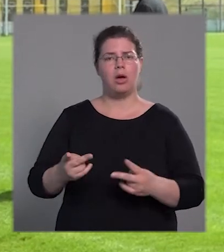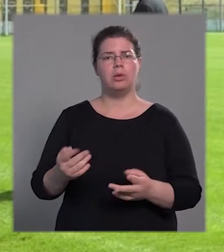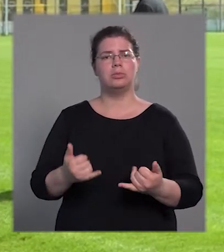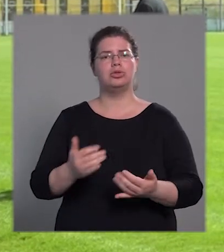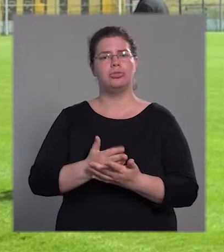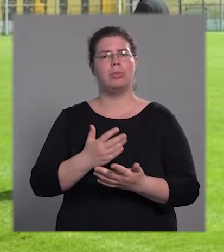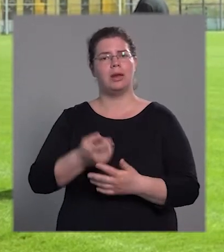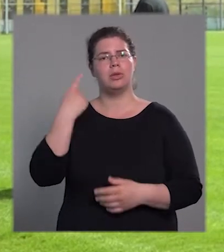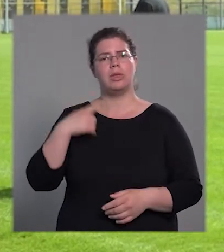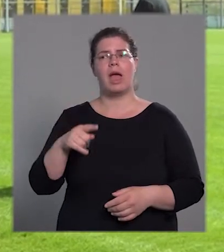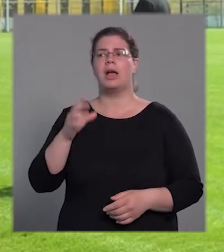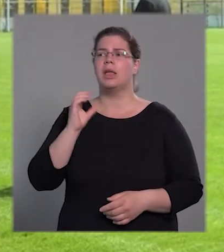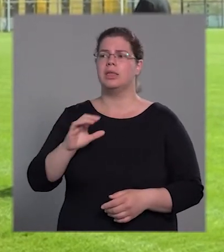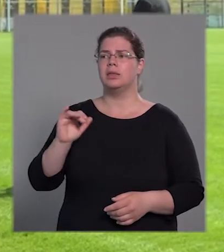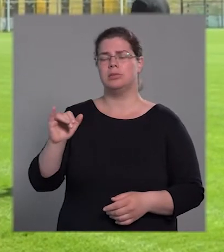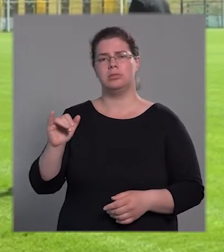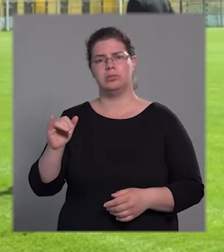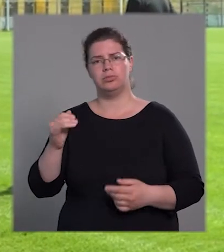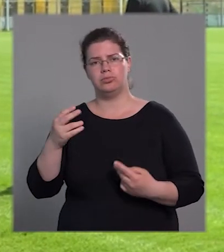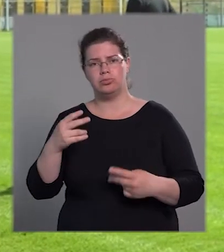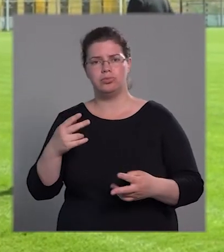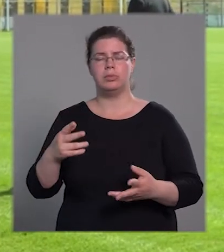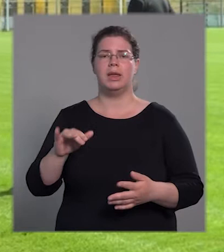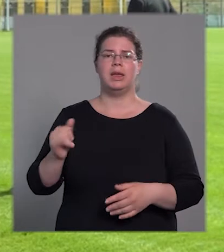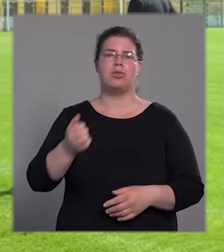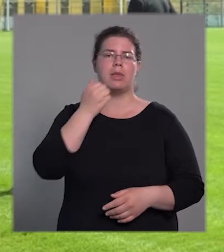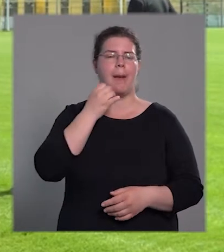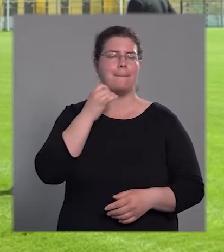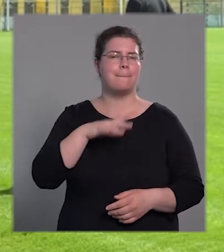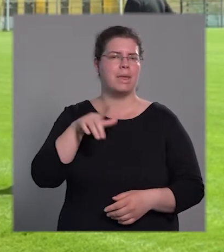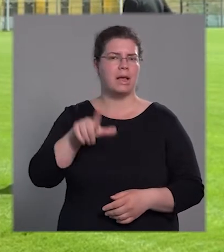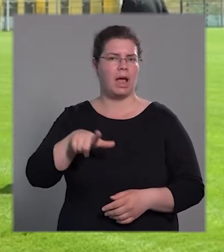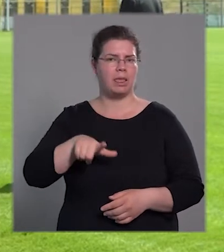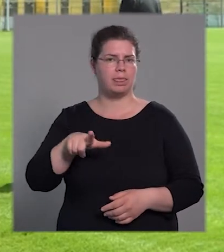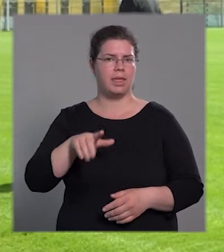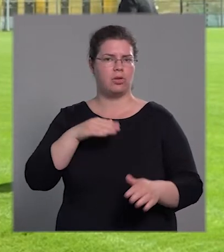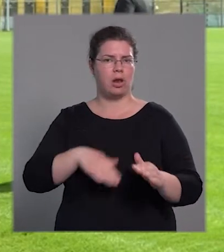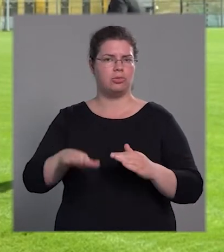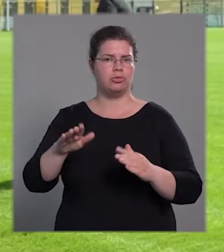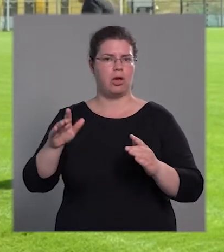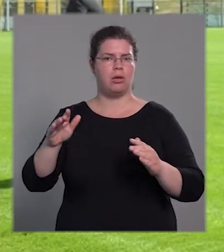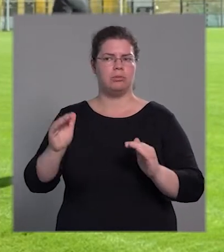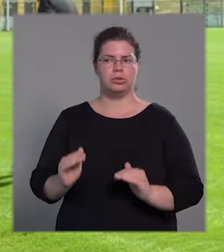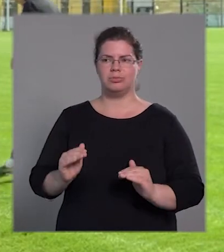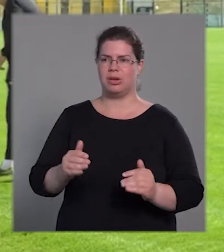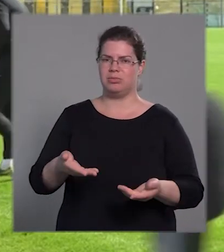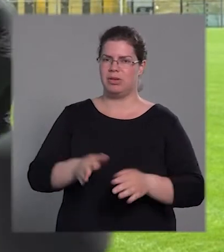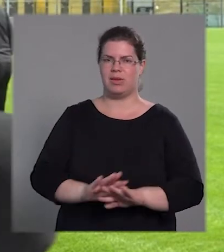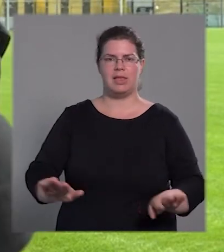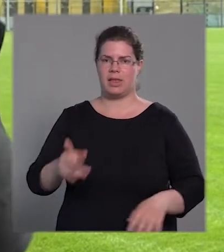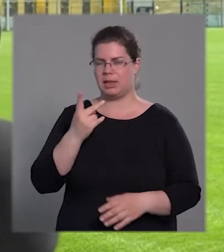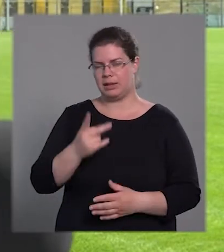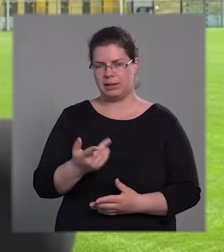MB1-es csapatok. Az MB2-es és az annál alacsonyabb osztályi bajnokságokat viszont befejezetnek tekintették.